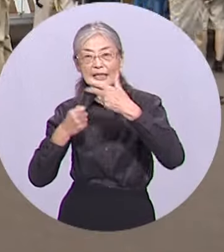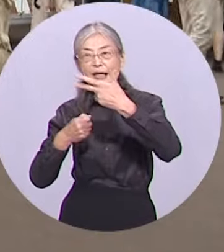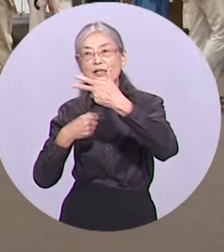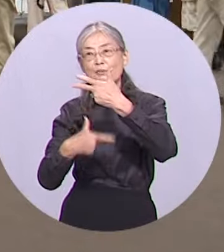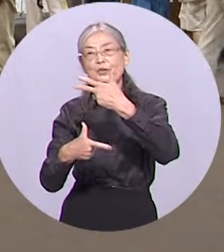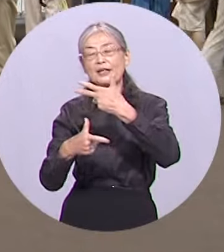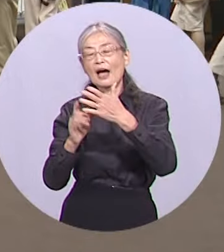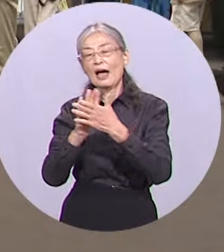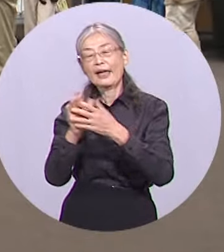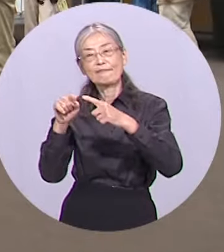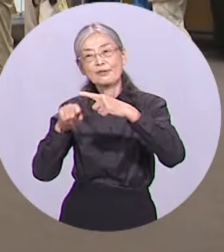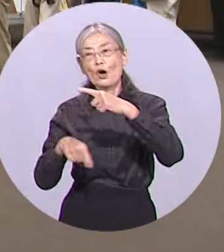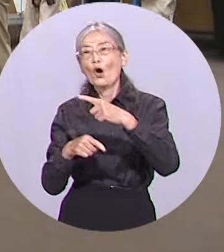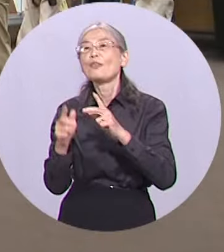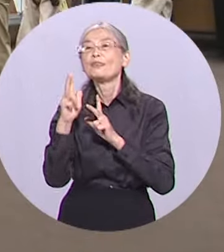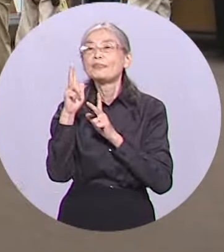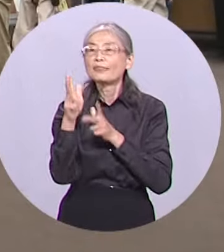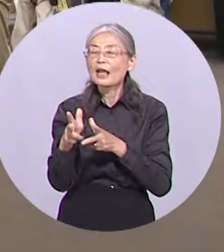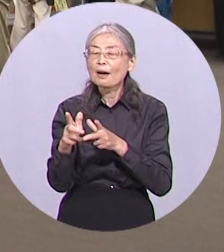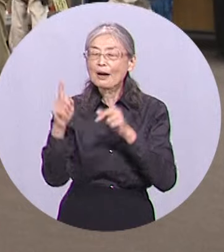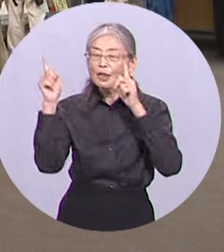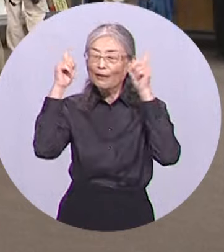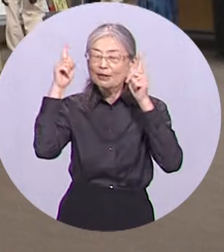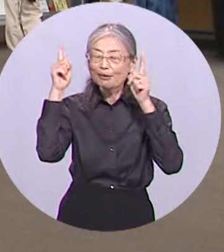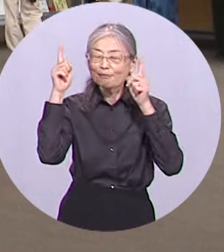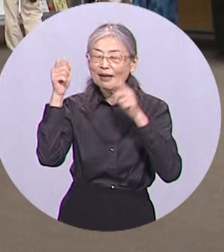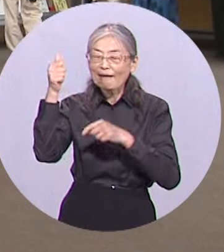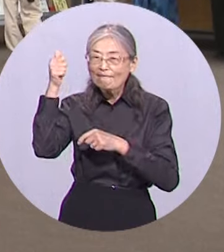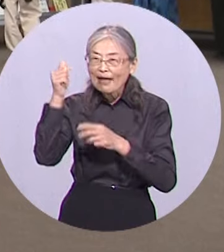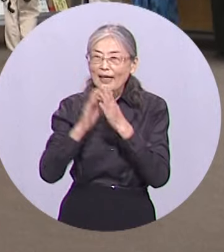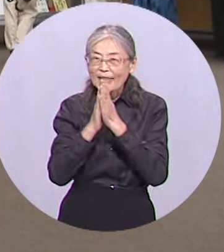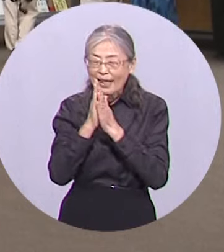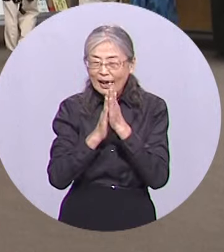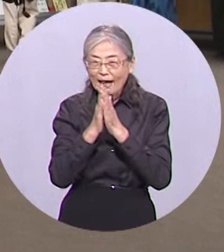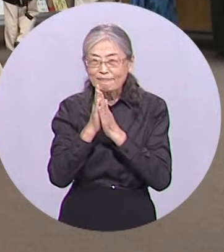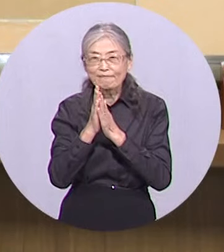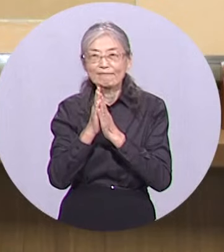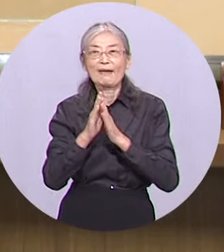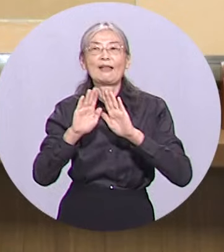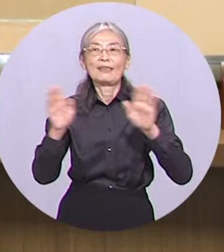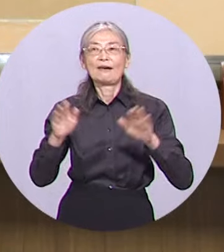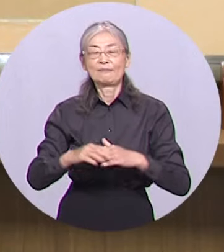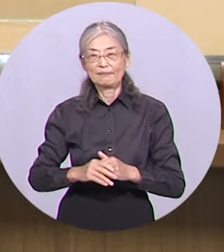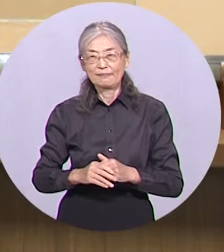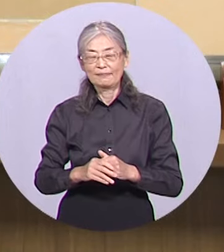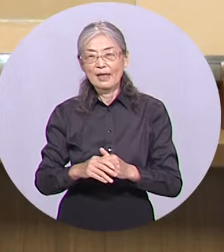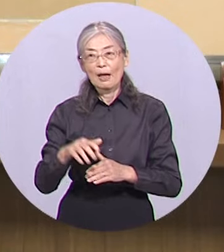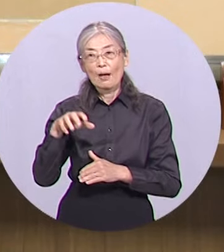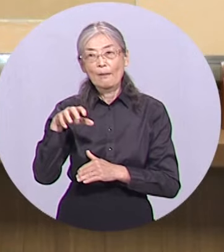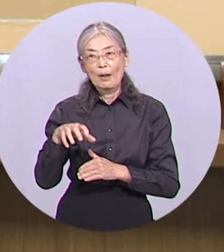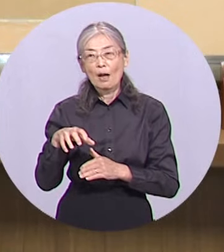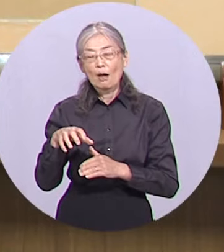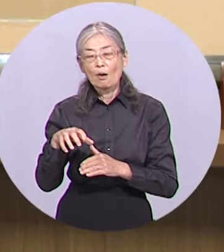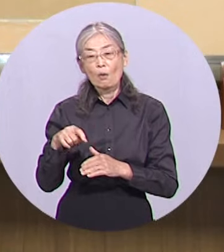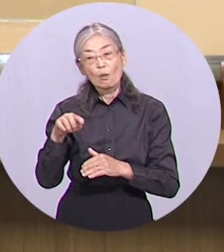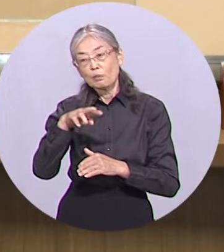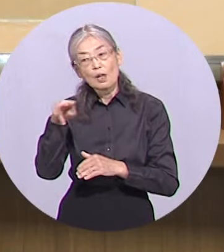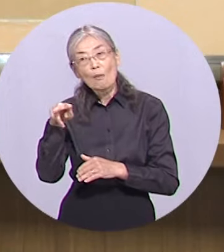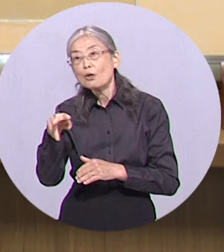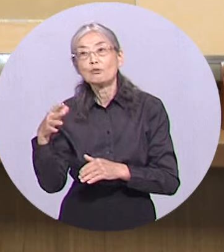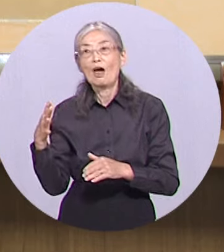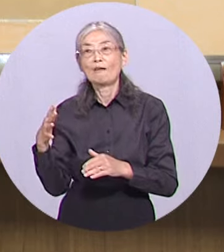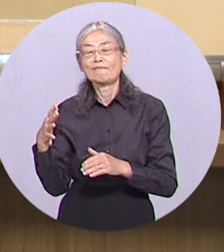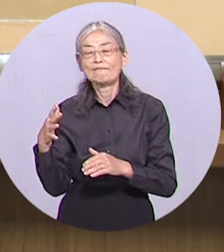県庁七夕フェスティバル栄一王に願いをが開催されました。会場では一般公開されてい